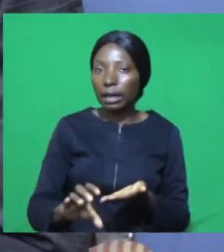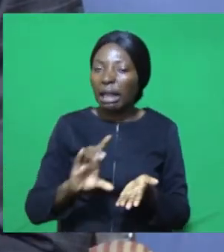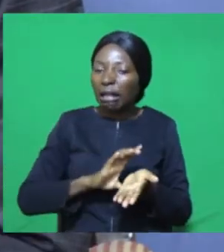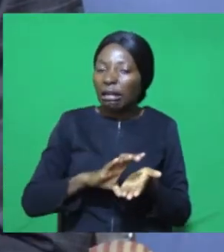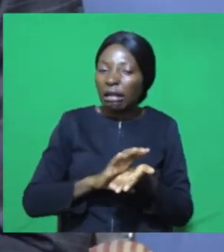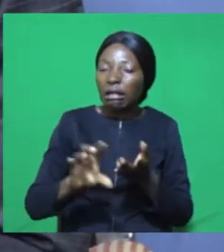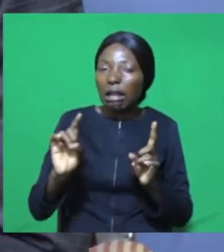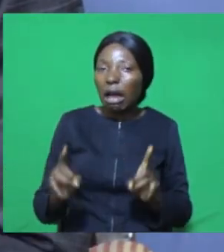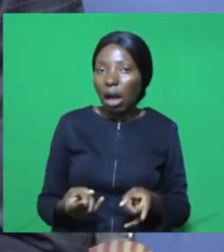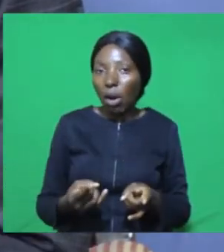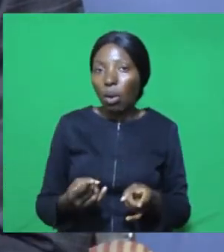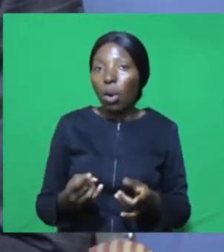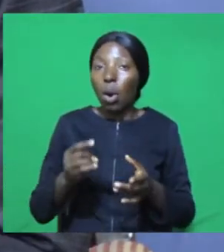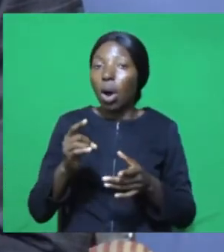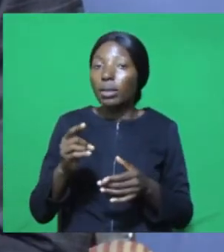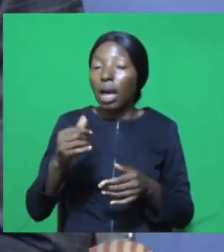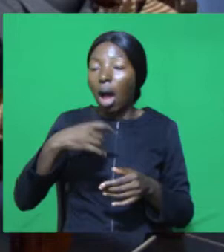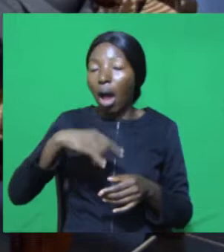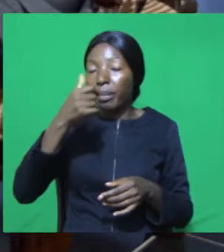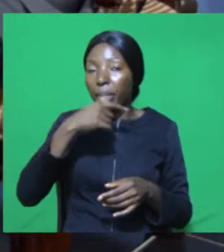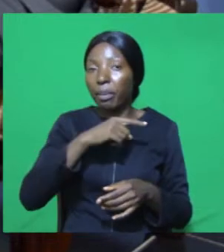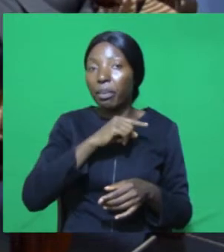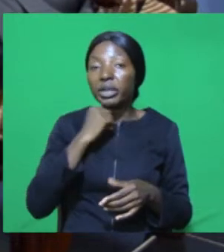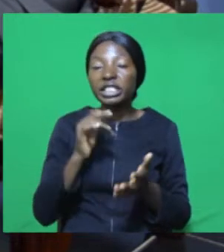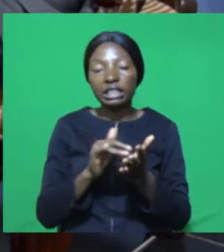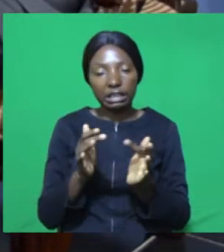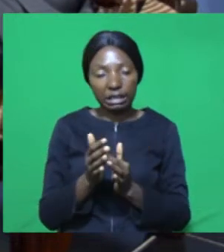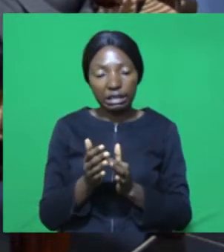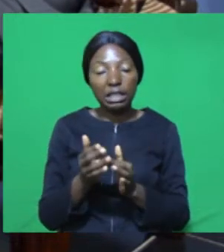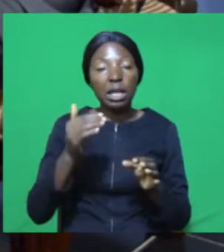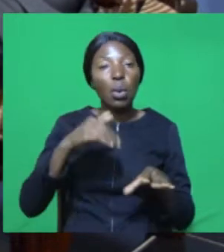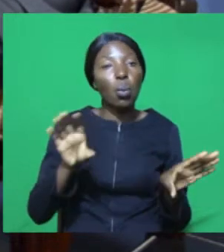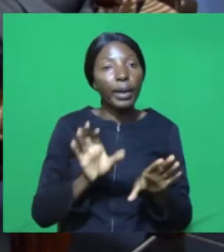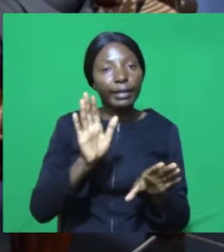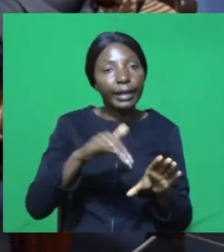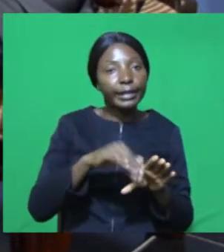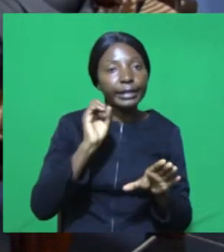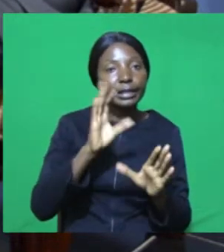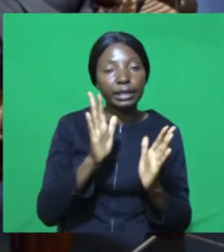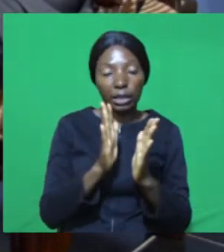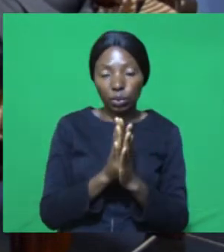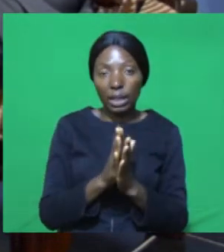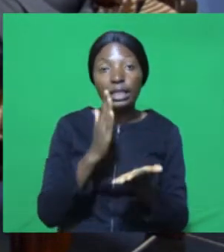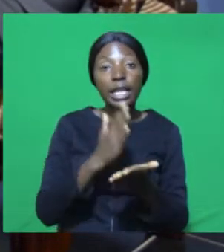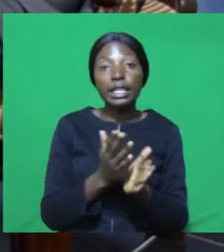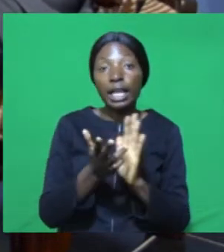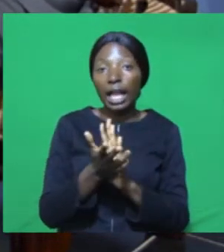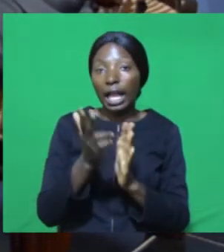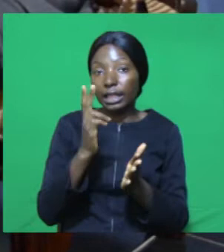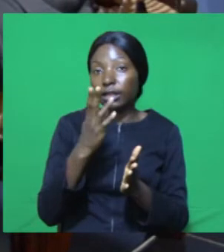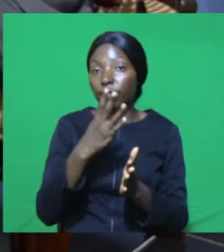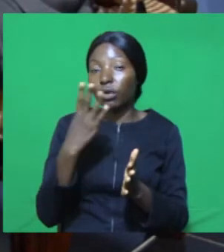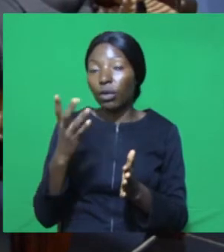Inocheneswa sei? Papinda muprisita mukuru Jesu manje. Kubva 1844.